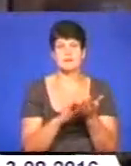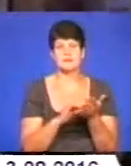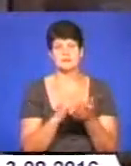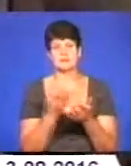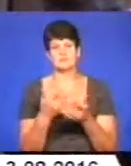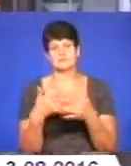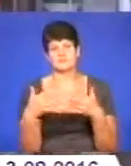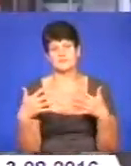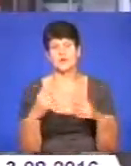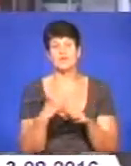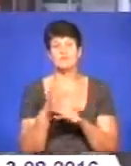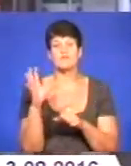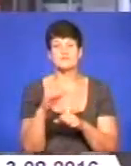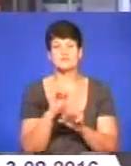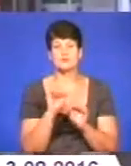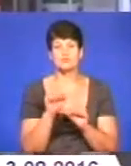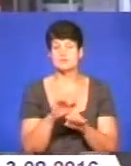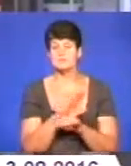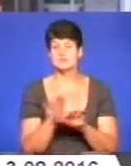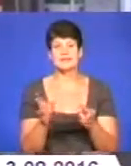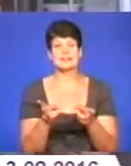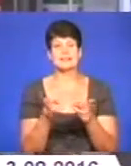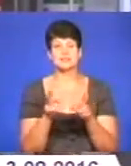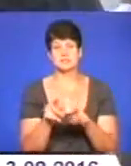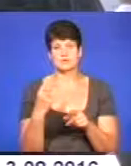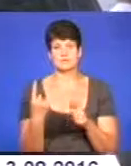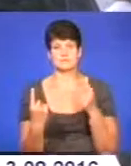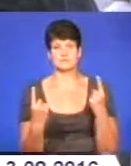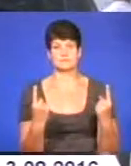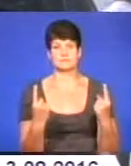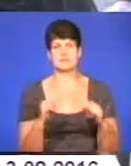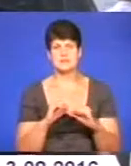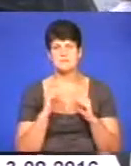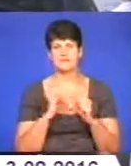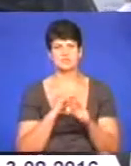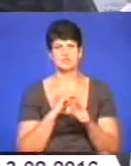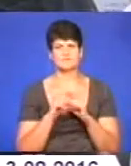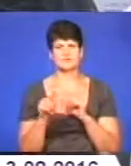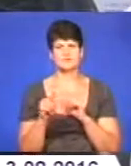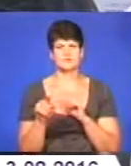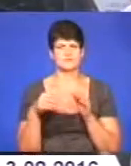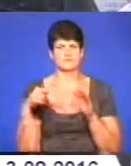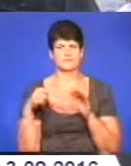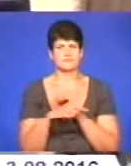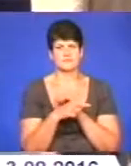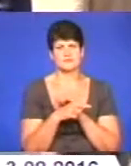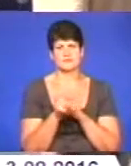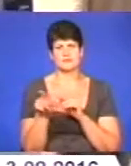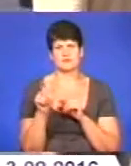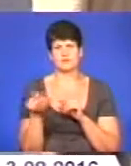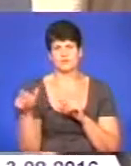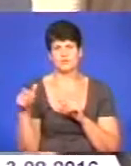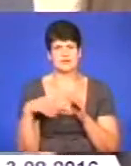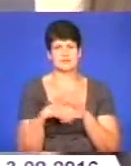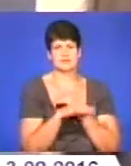пороби. Робіть усе можливе, аби не залишатися з ними один на один. Намагайтеся якомога швидше відірватися від нав'язливих добродіїв та